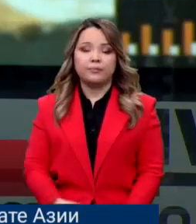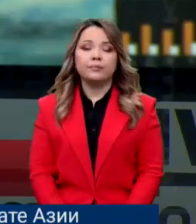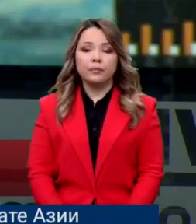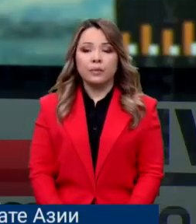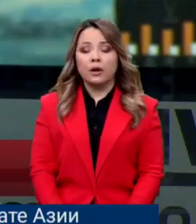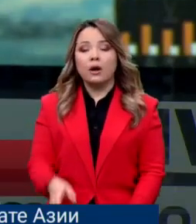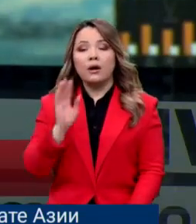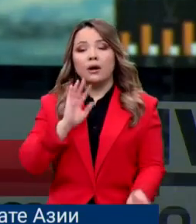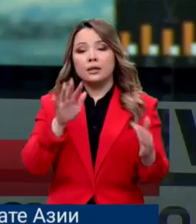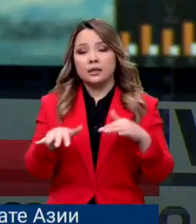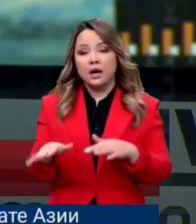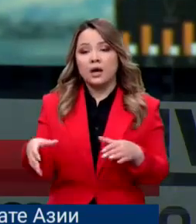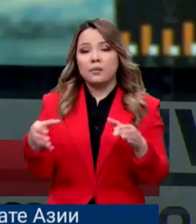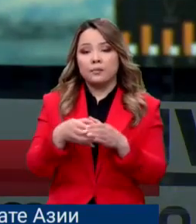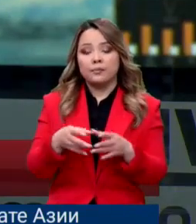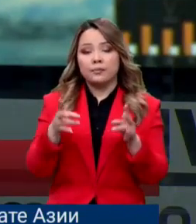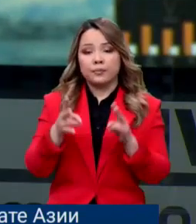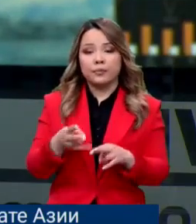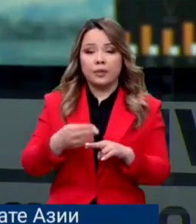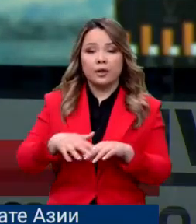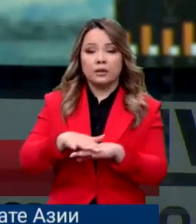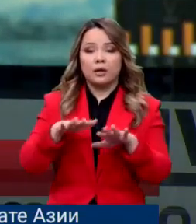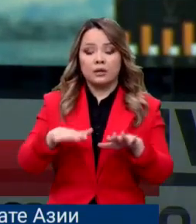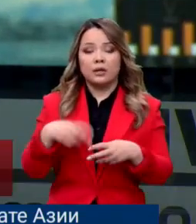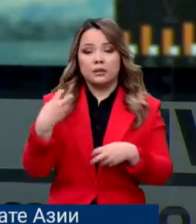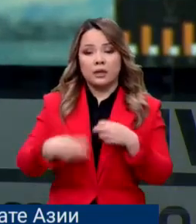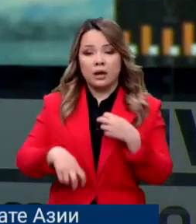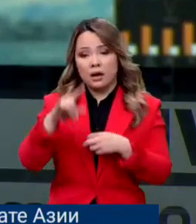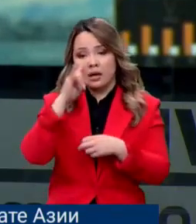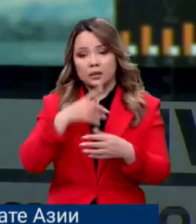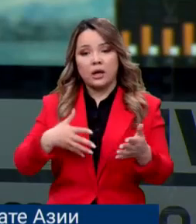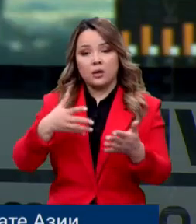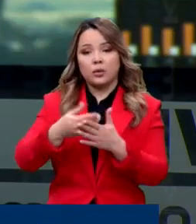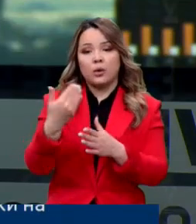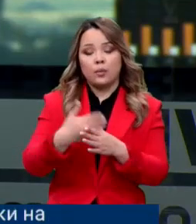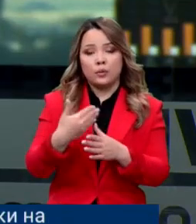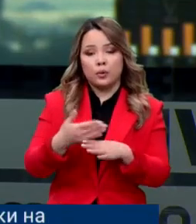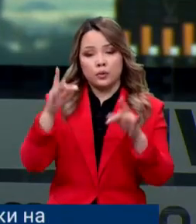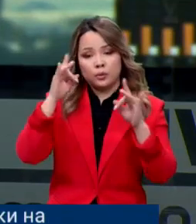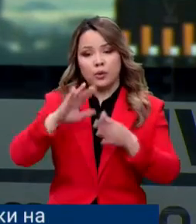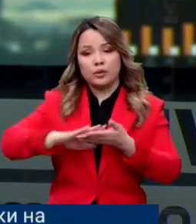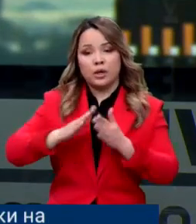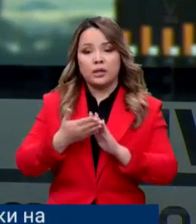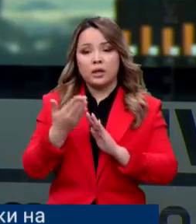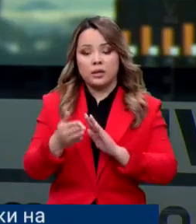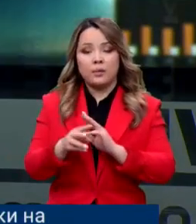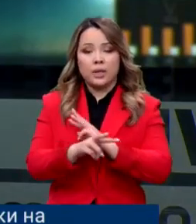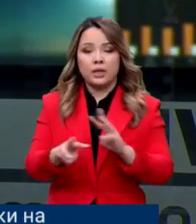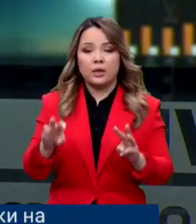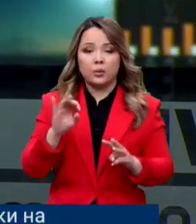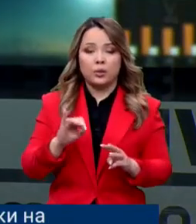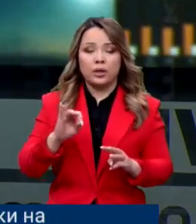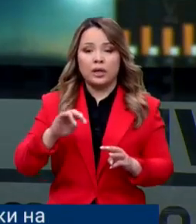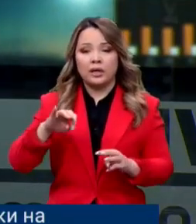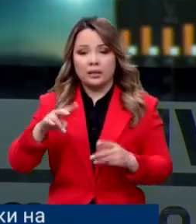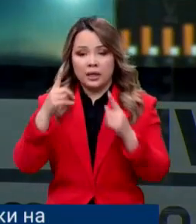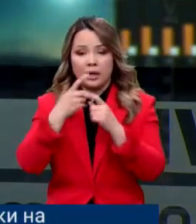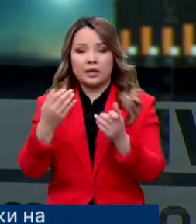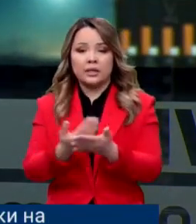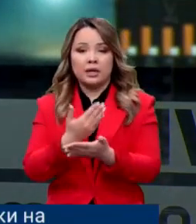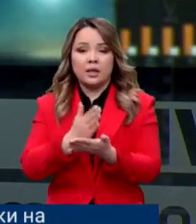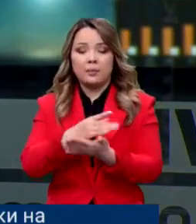Осы Каспий құбыр консорциумындағы апатты ауыздықтауға Қазақстан көмектесуге дайын төтенше жағдайлар министрі Юрий Ильин осылай деді. Арнамызға берген